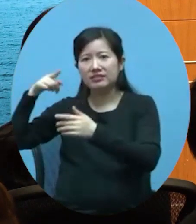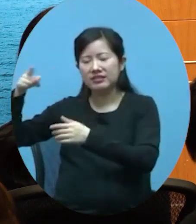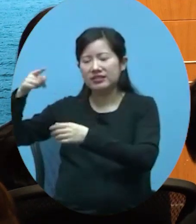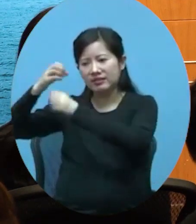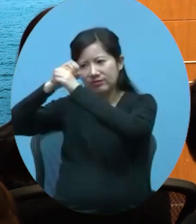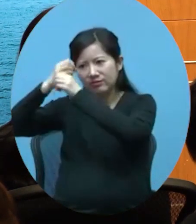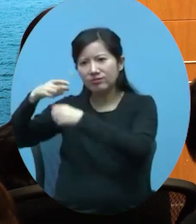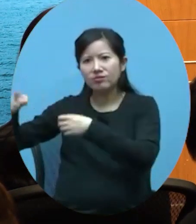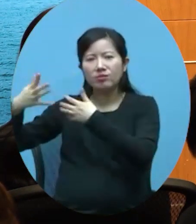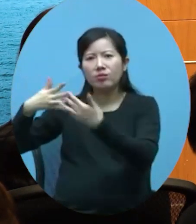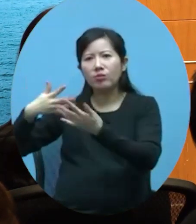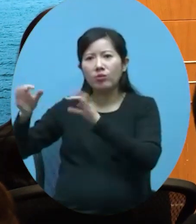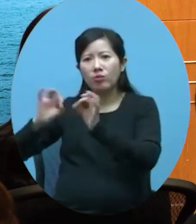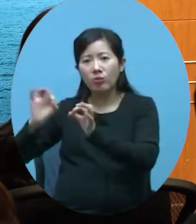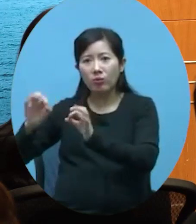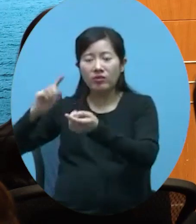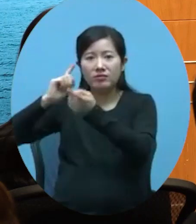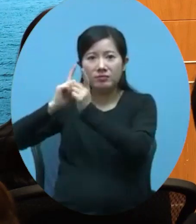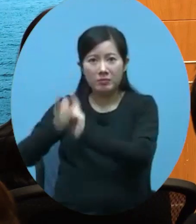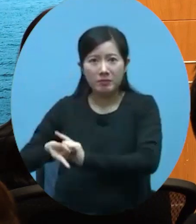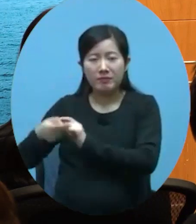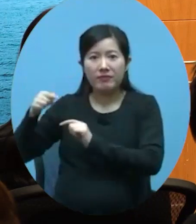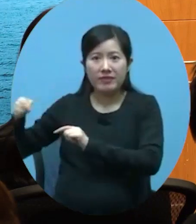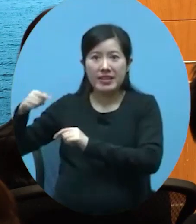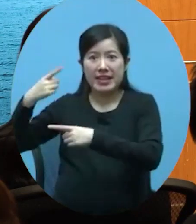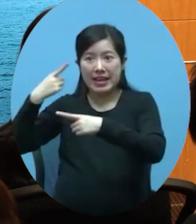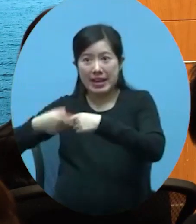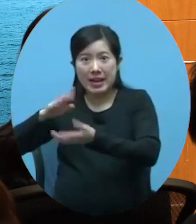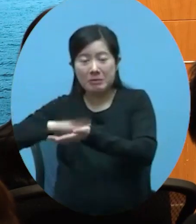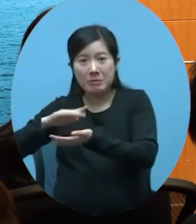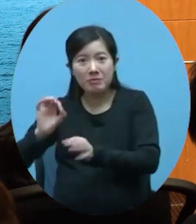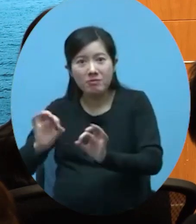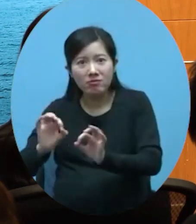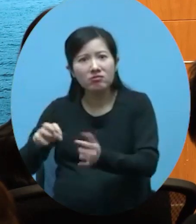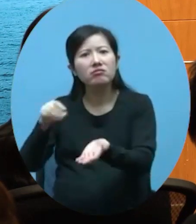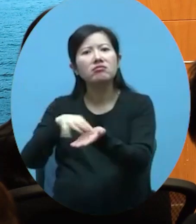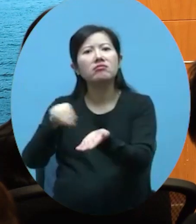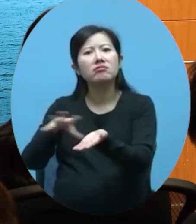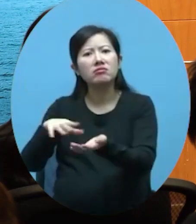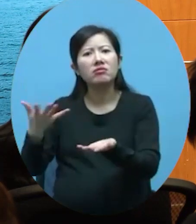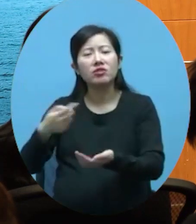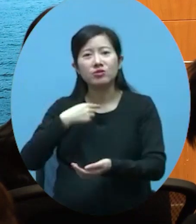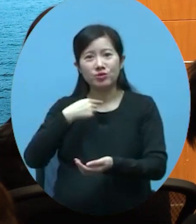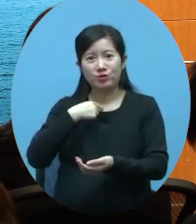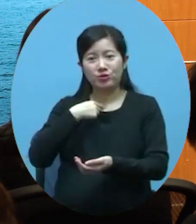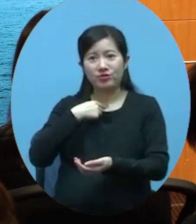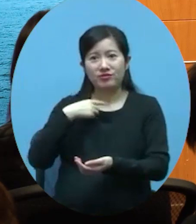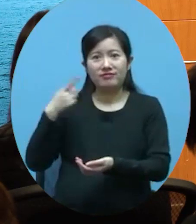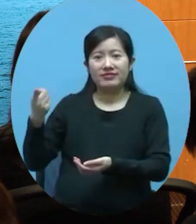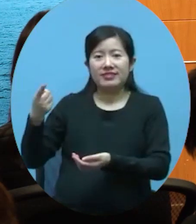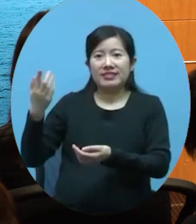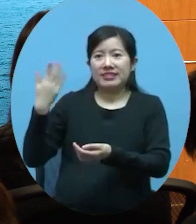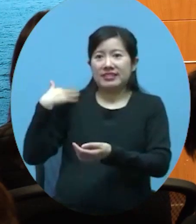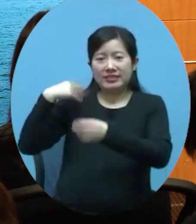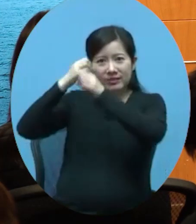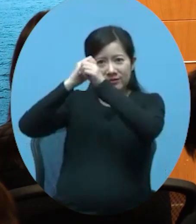陰性都未必代表他真的沒有患病這樣呢那會不會有需要是要就是之前驗